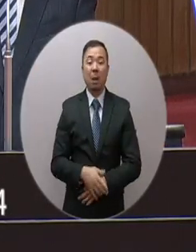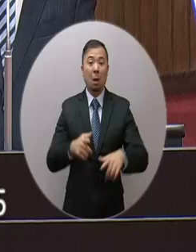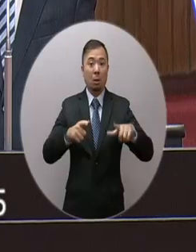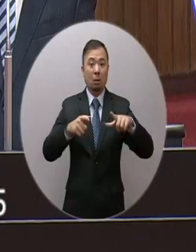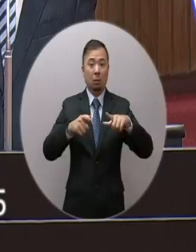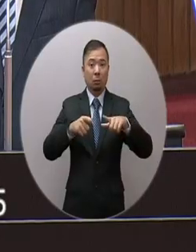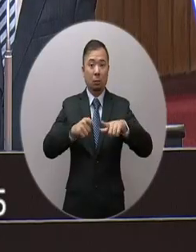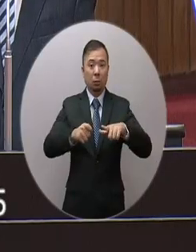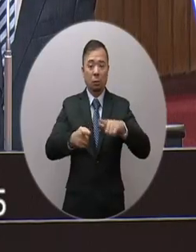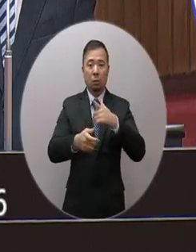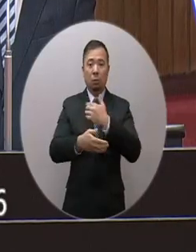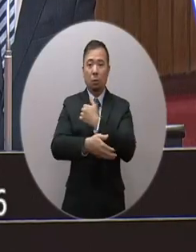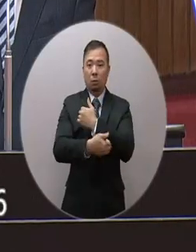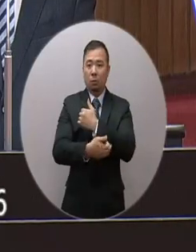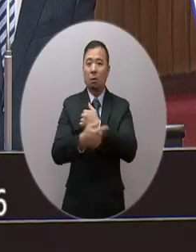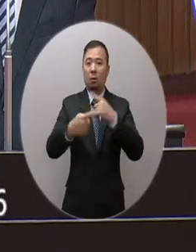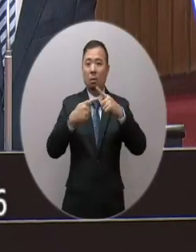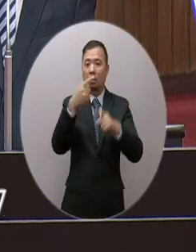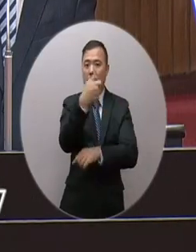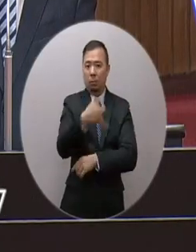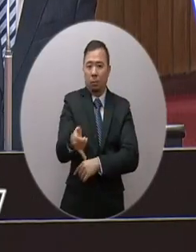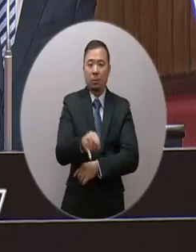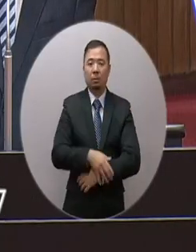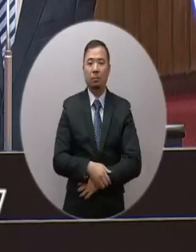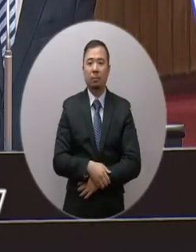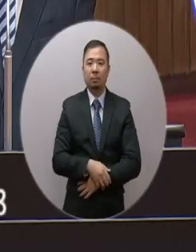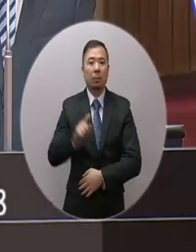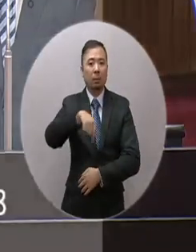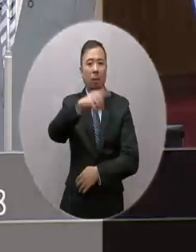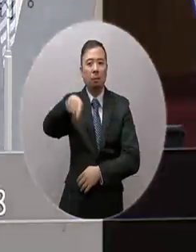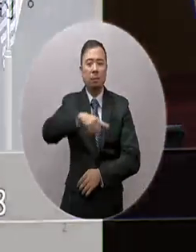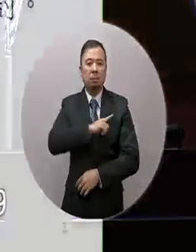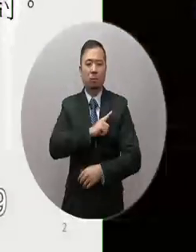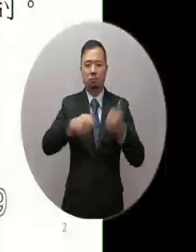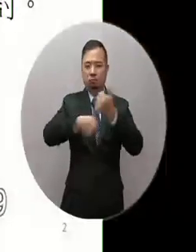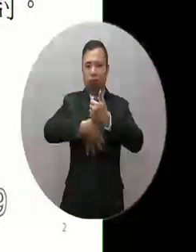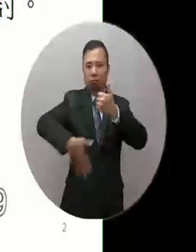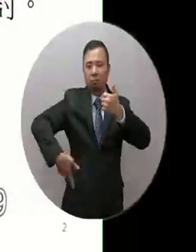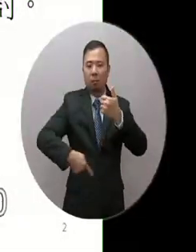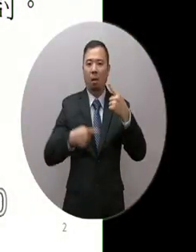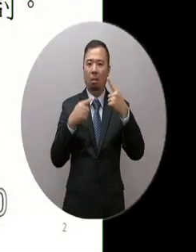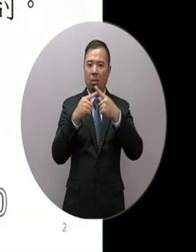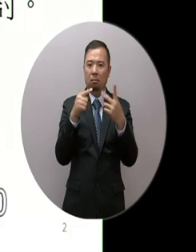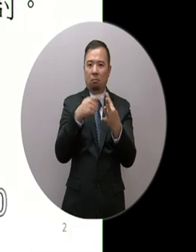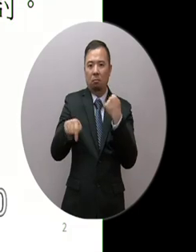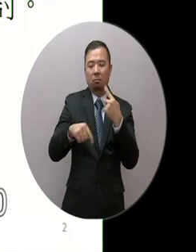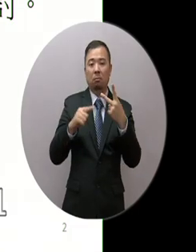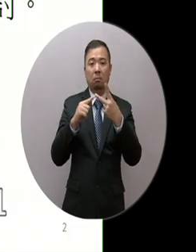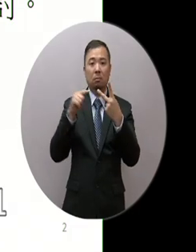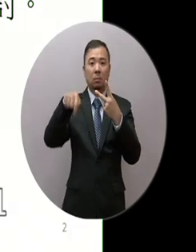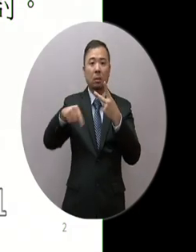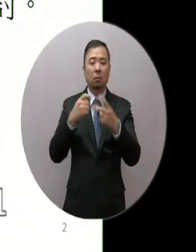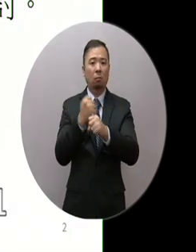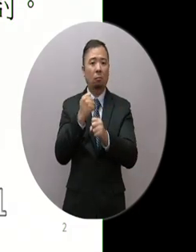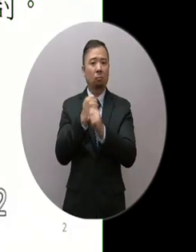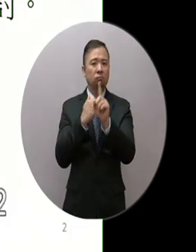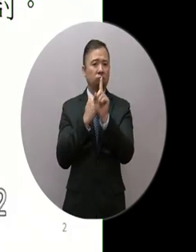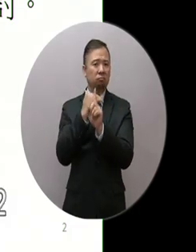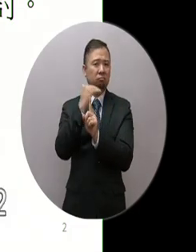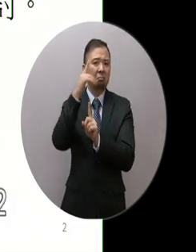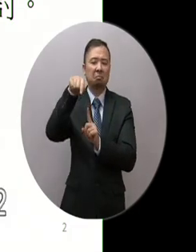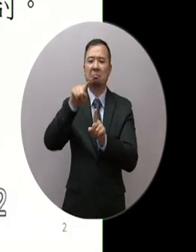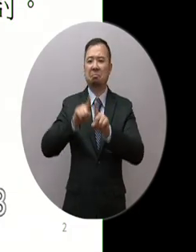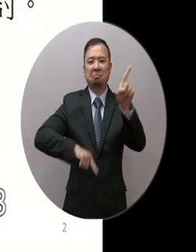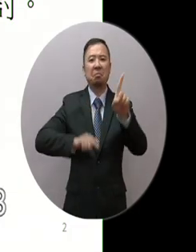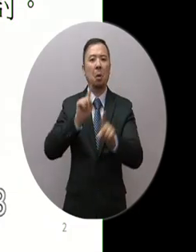人员，包括 公务人员本身，他的编制跟职等，说实在也有差别性。因为这样的差